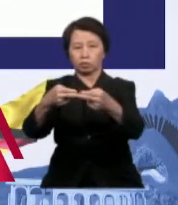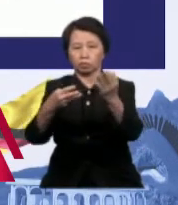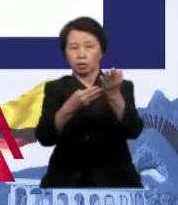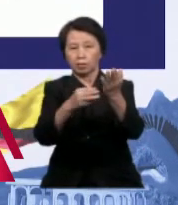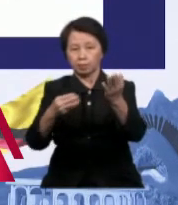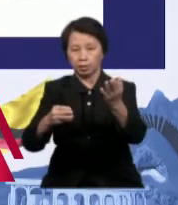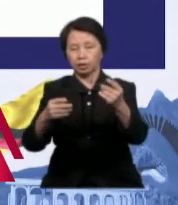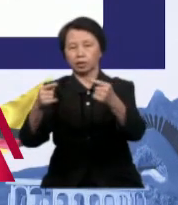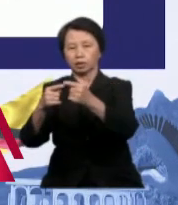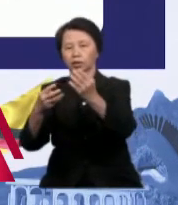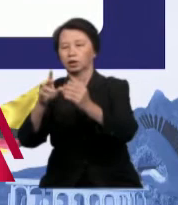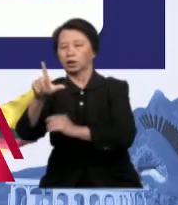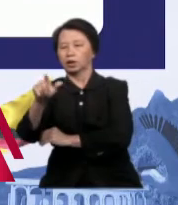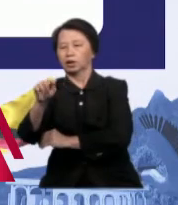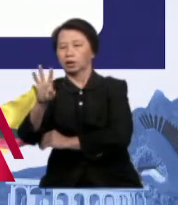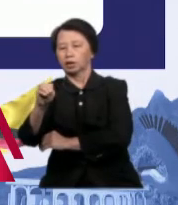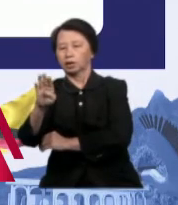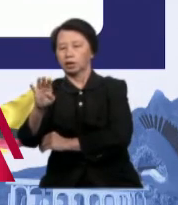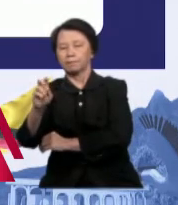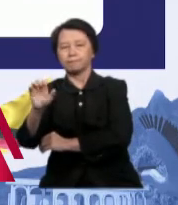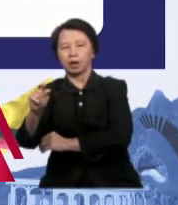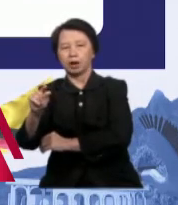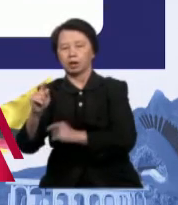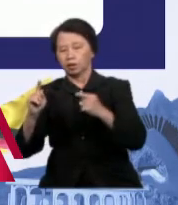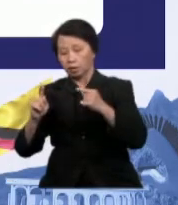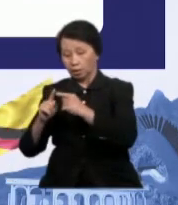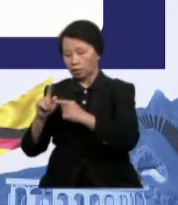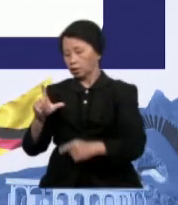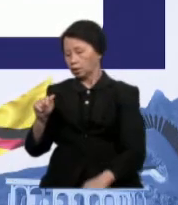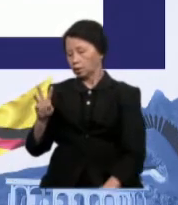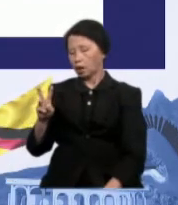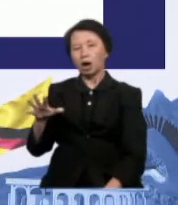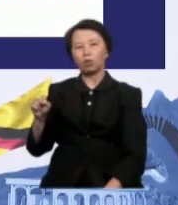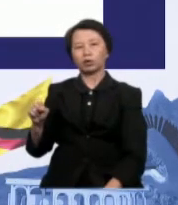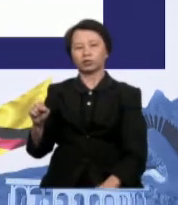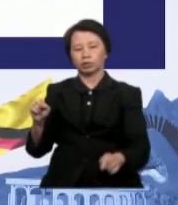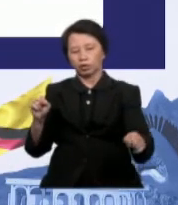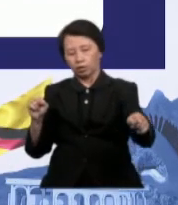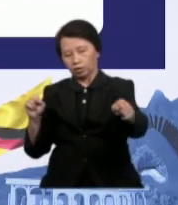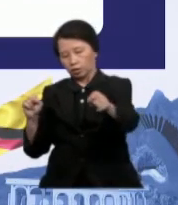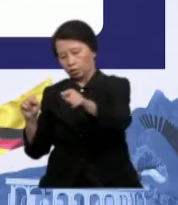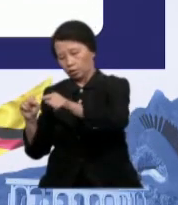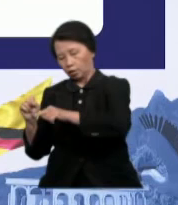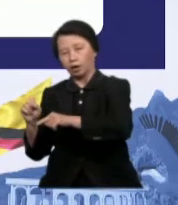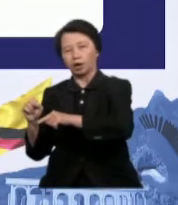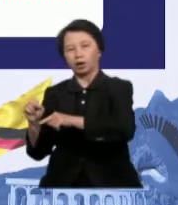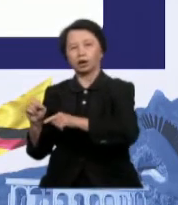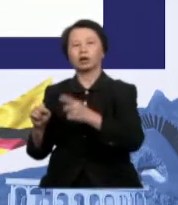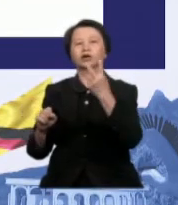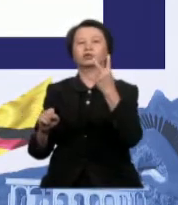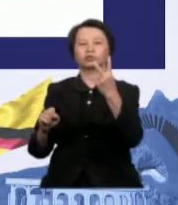dan Miri ke Limbang dan Lawas tanpa perlu melalui Brunei. Projek fasa 2